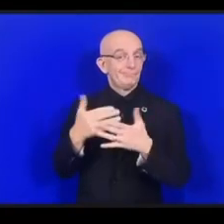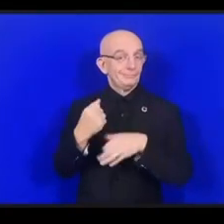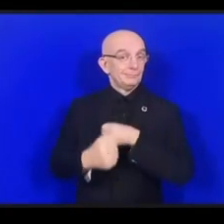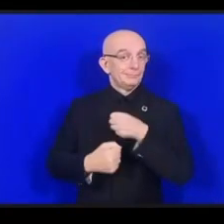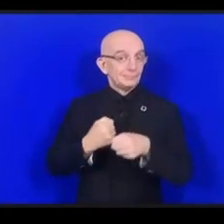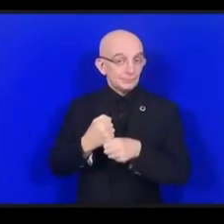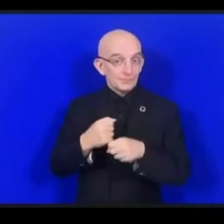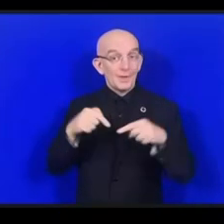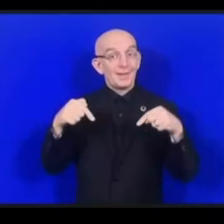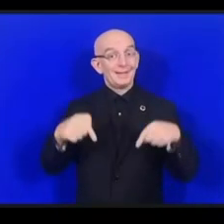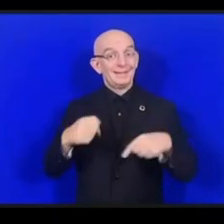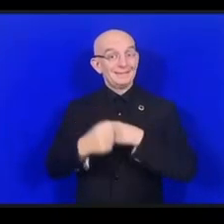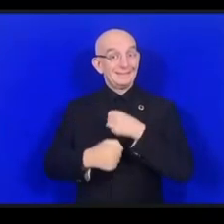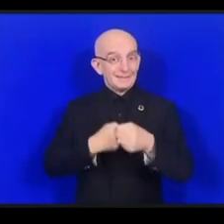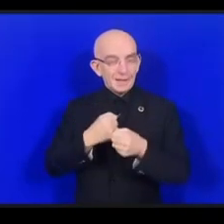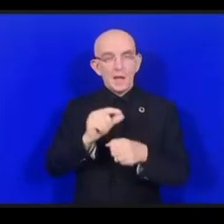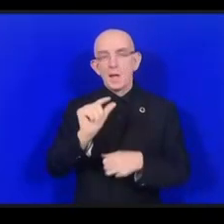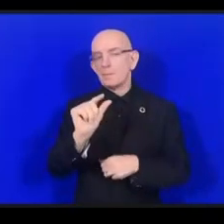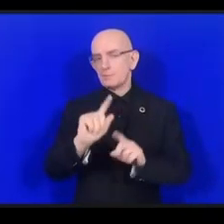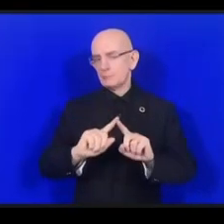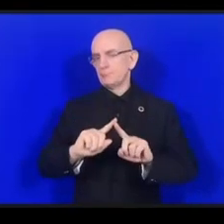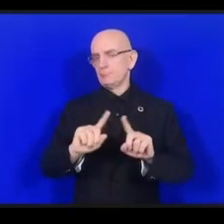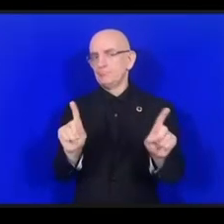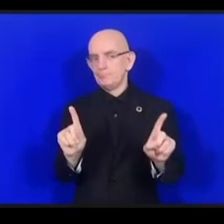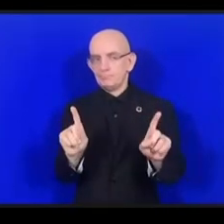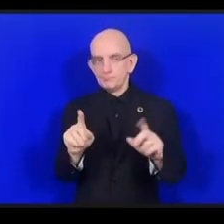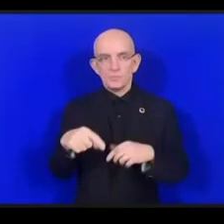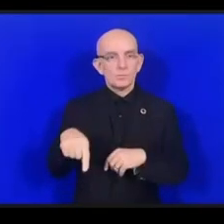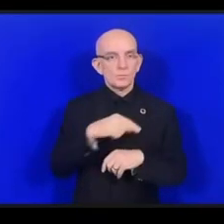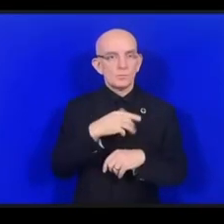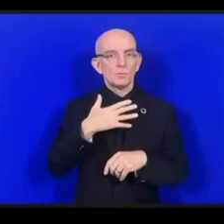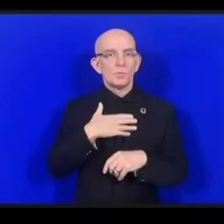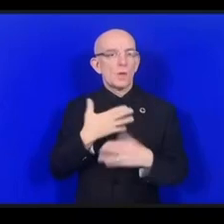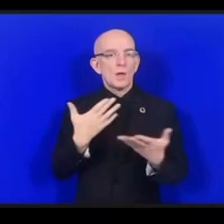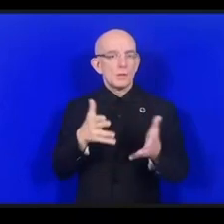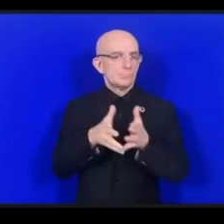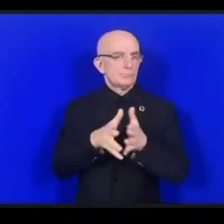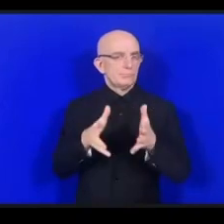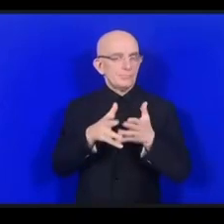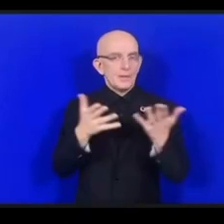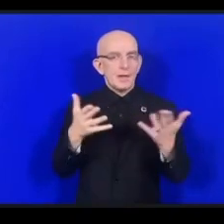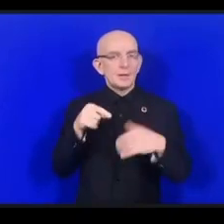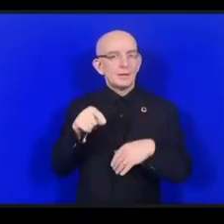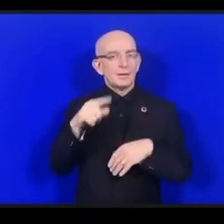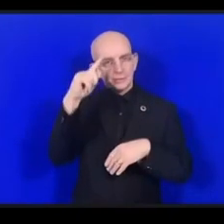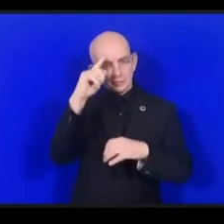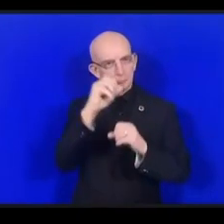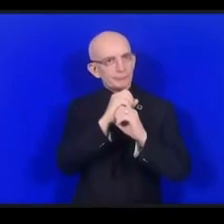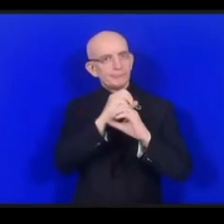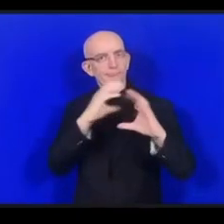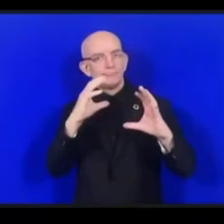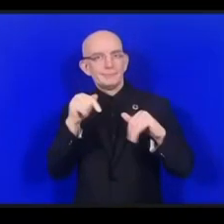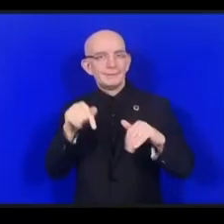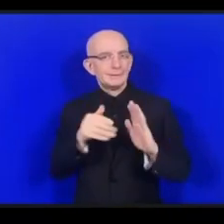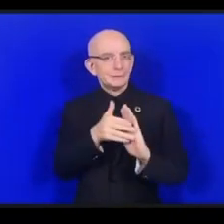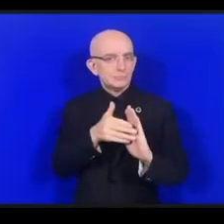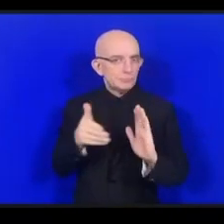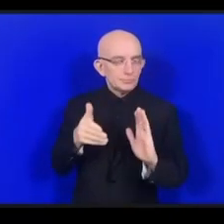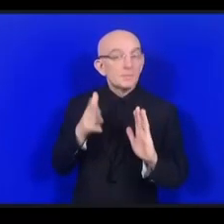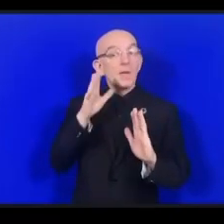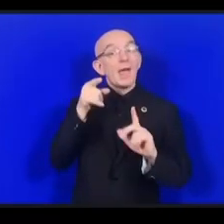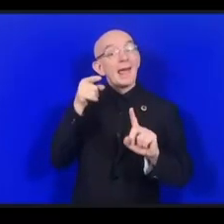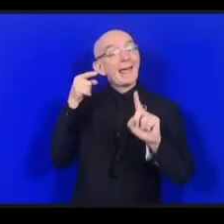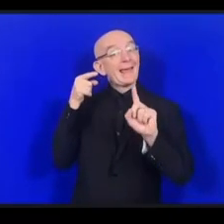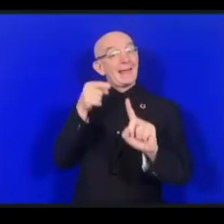下我们的这个新的做法。目标呢，就是希望我们 DC 聚合在一